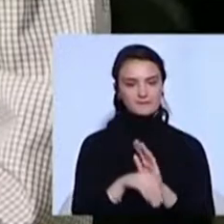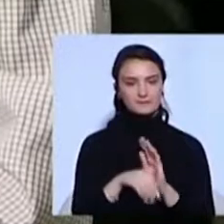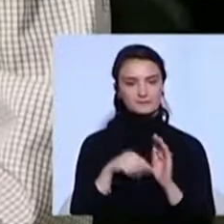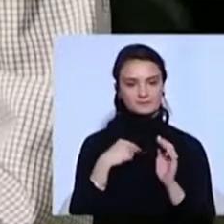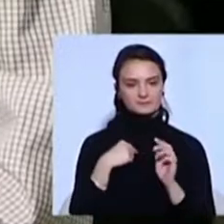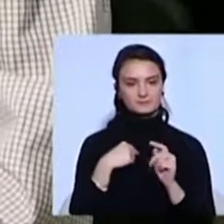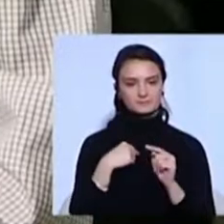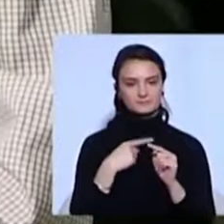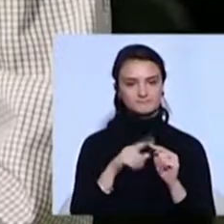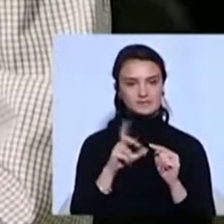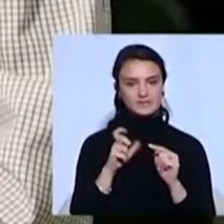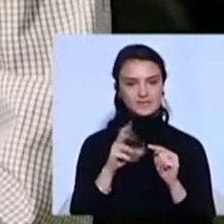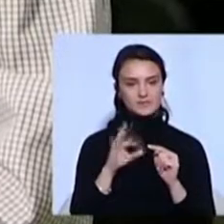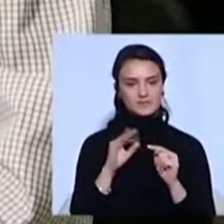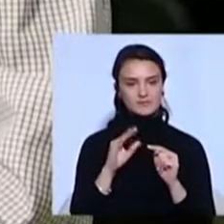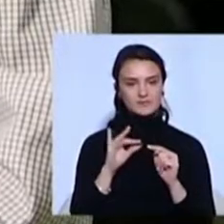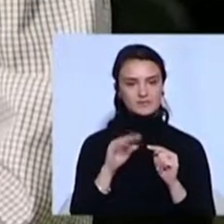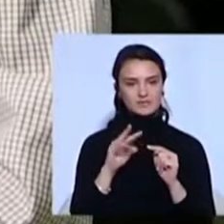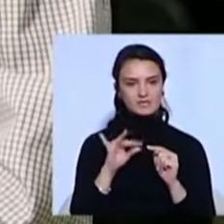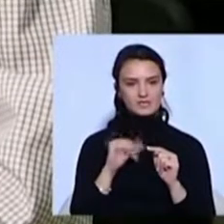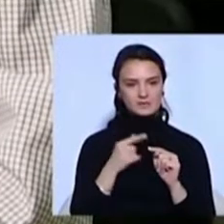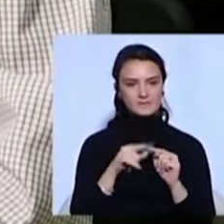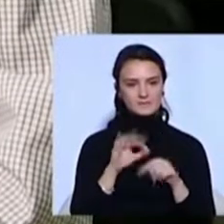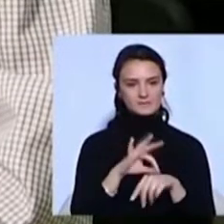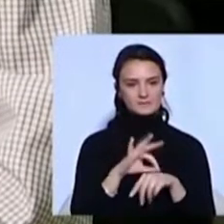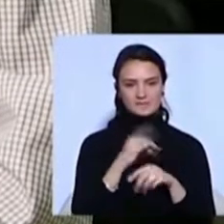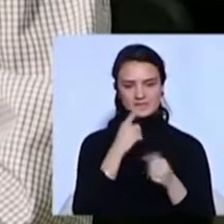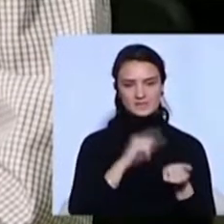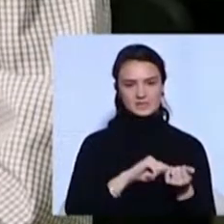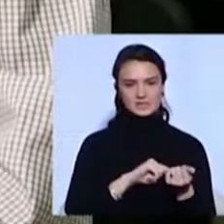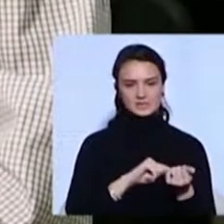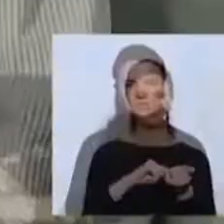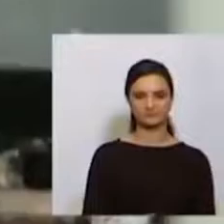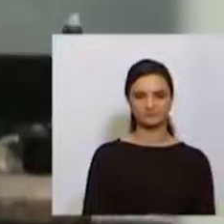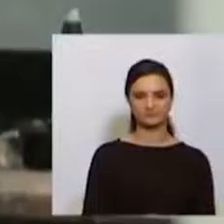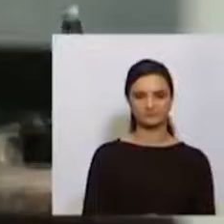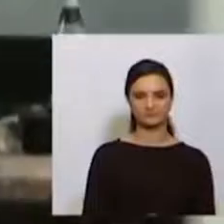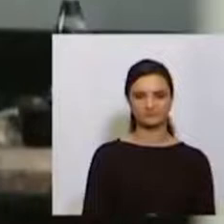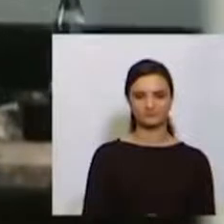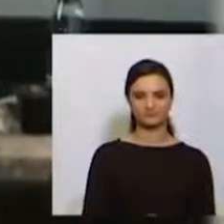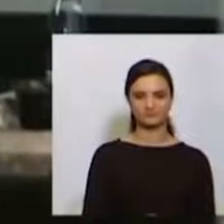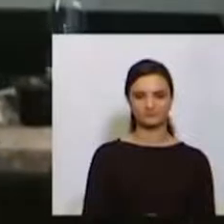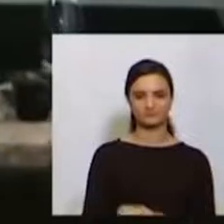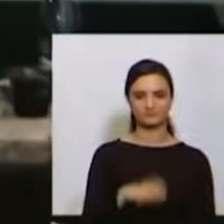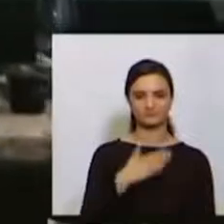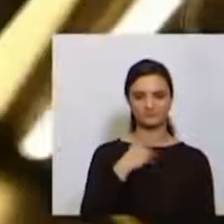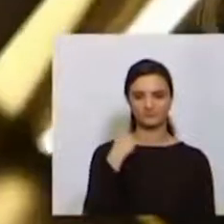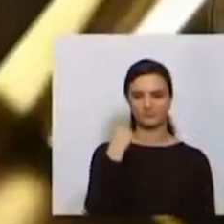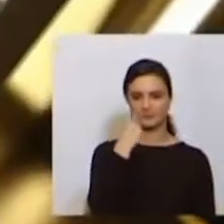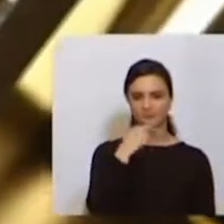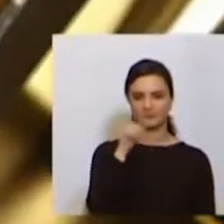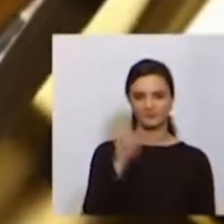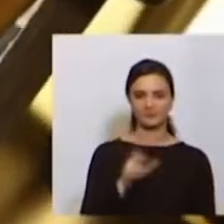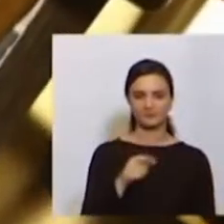ფლობ დიაგნოზ ჰემოფილია, ეს არის სისხლის მემკვიდრეობით დაავადება. ჩემი პიროვნების ჩამოყალიბებაში ძალიან დიდი